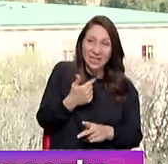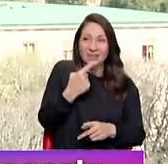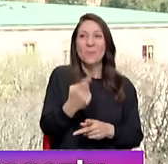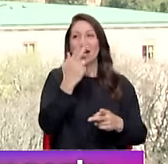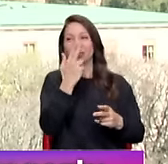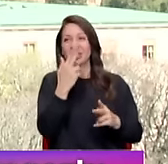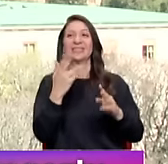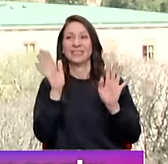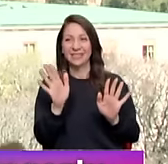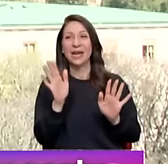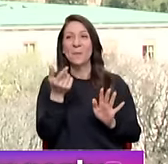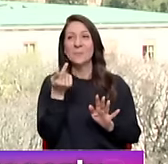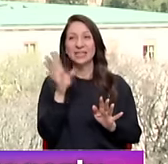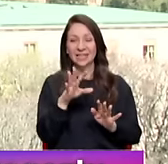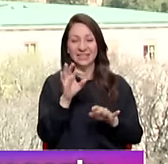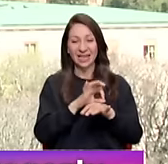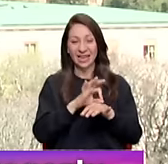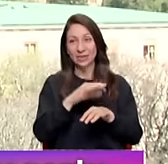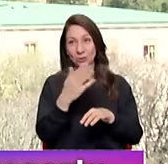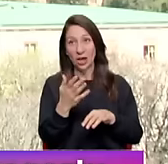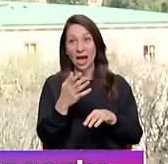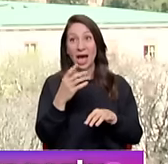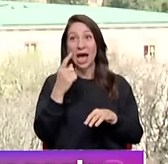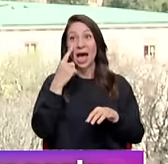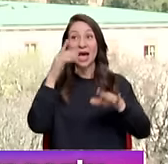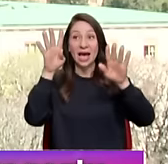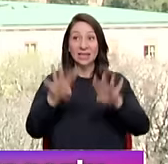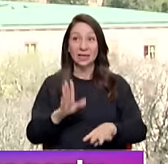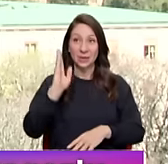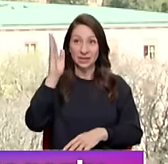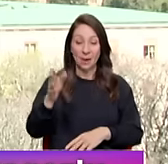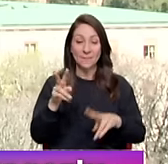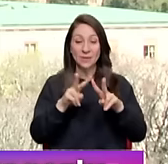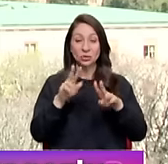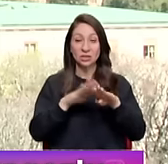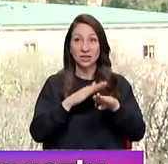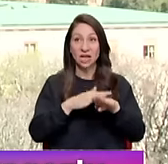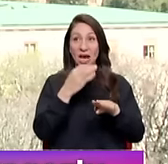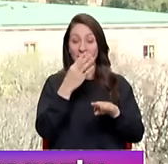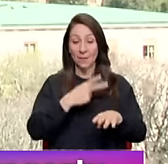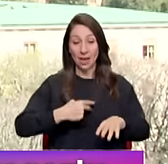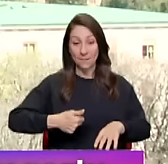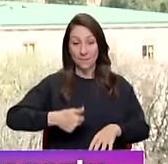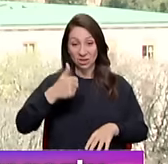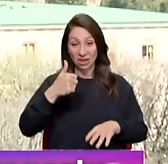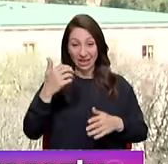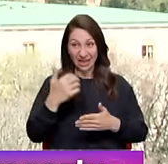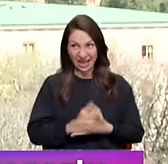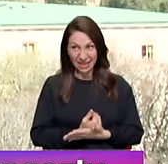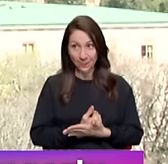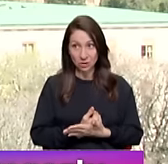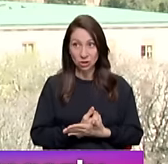Beşikçioğlu'na. Birazdan, dakikalar sonra Anıtkabir'de olacak. Mansur Yavaş Ankara'da belediye başkanlığını